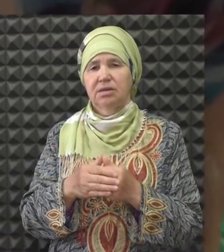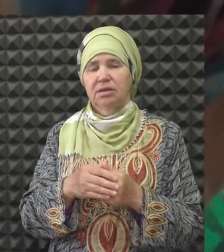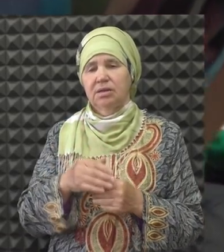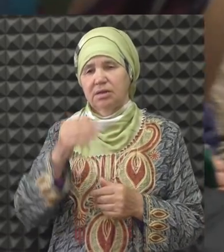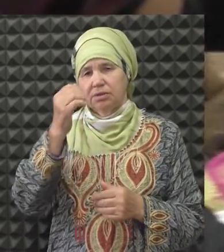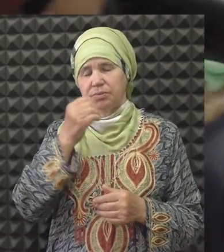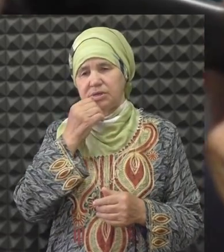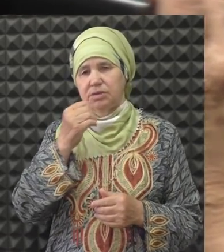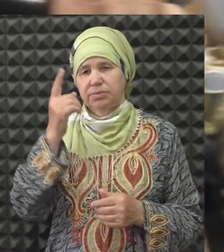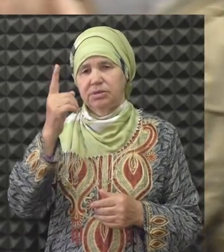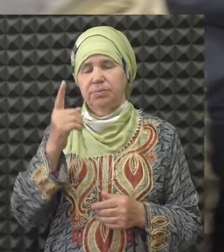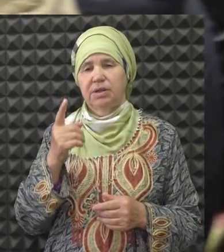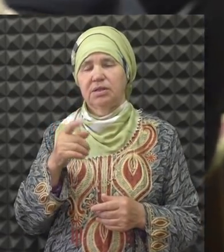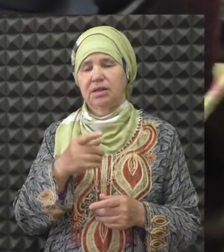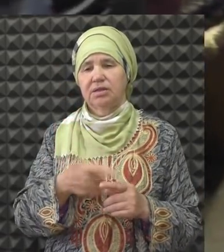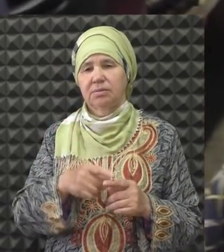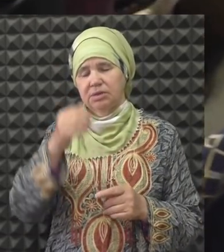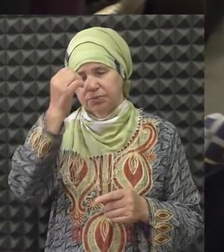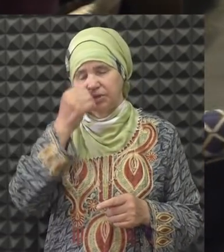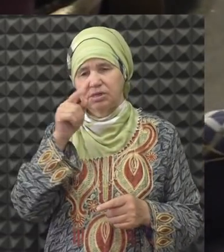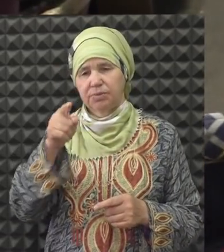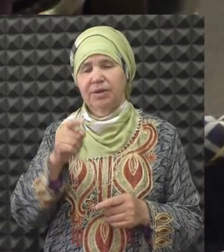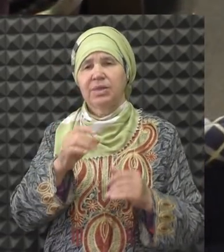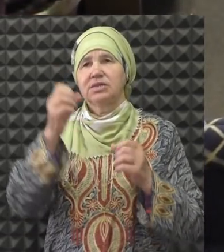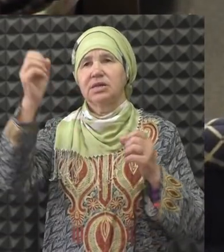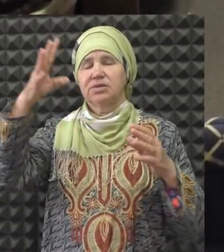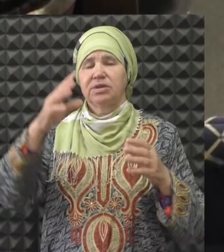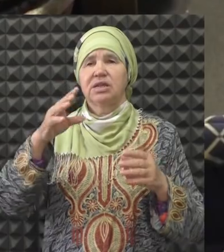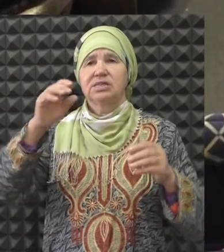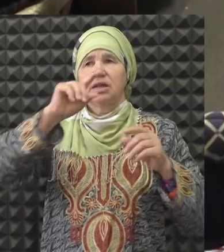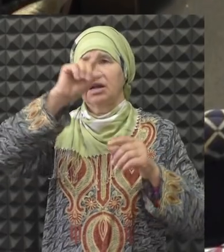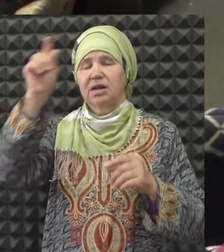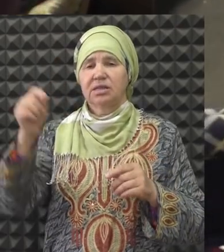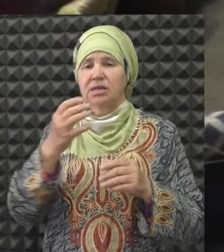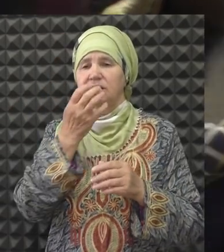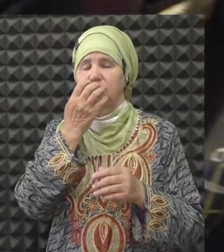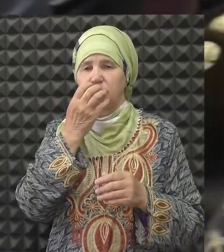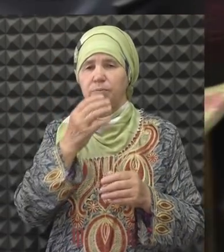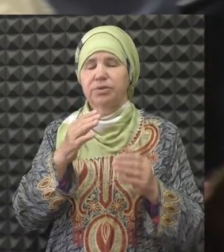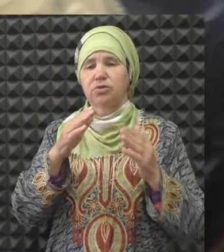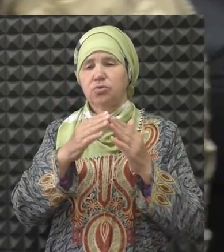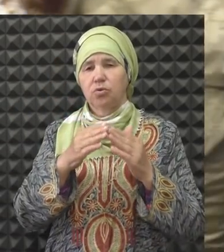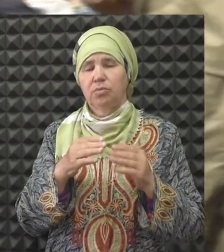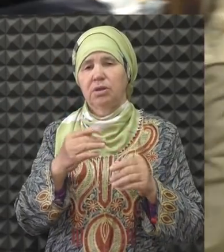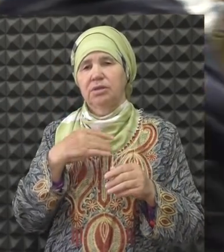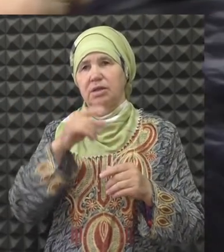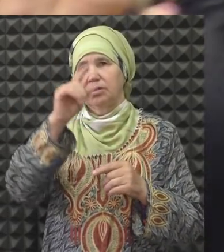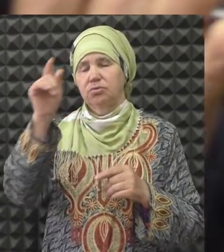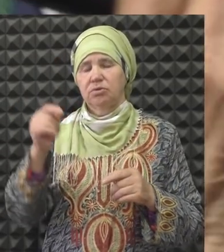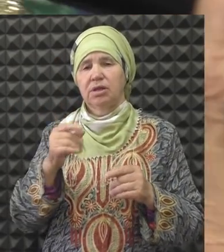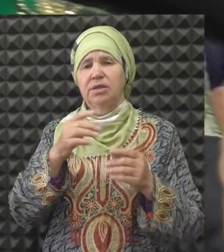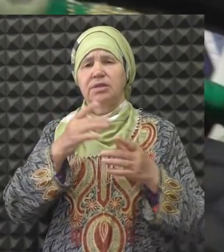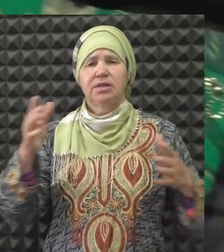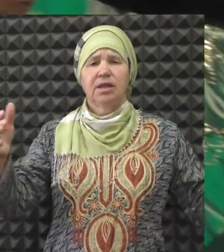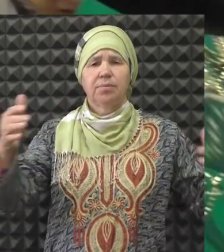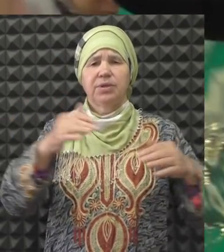близким. Спасибо, Господи, Тебе. Спасибо за рассвет, закаты, за теплый дождик под луной,